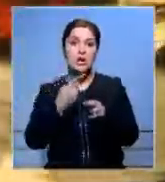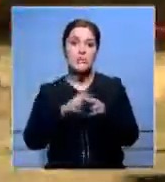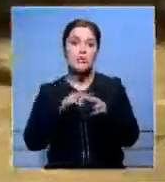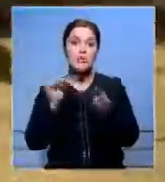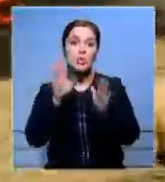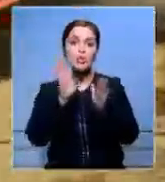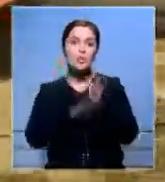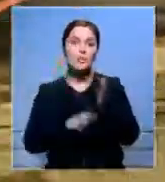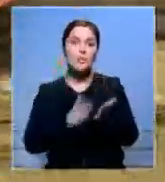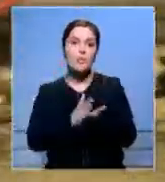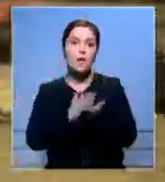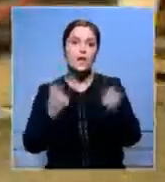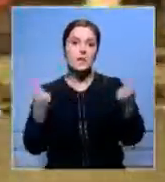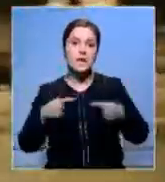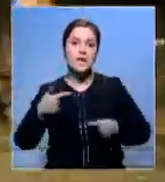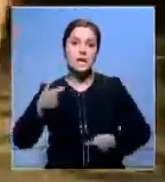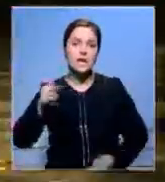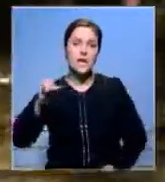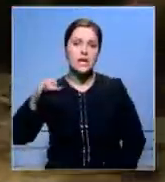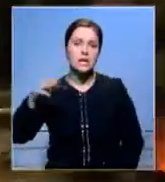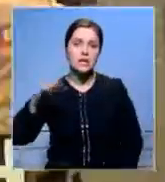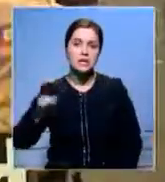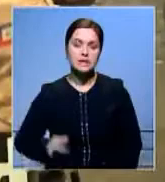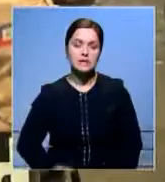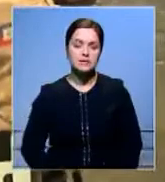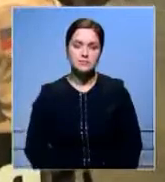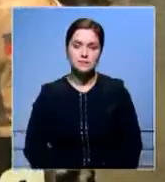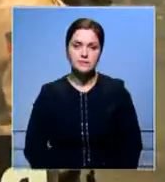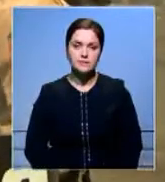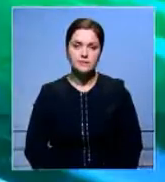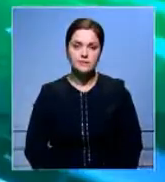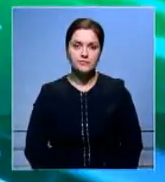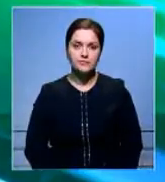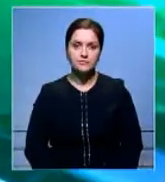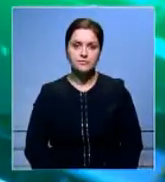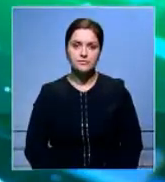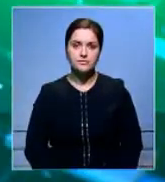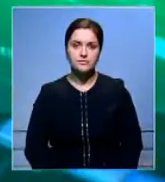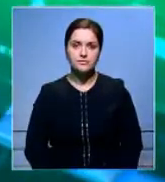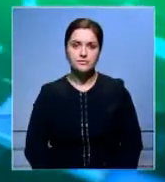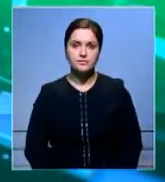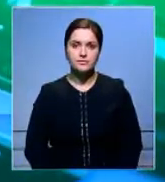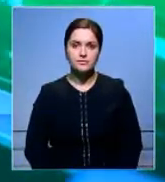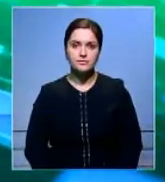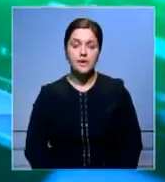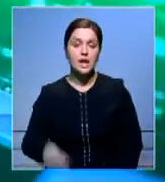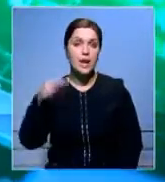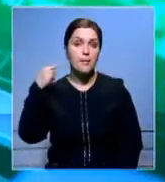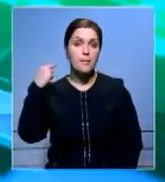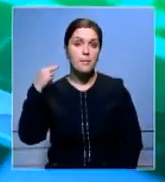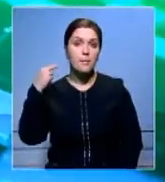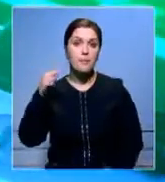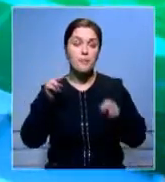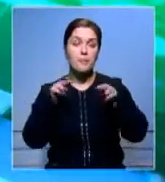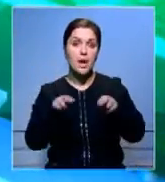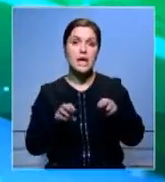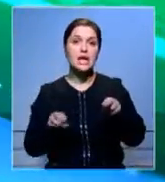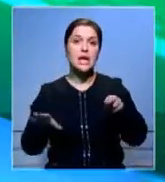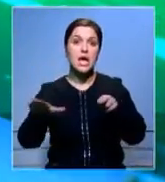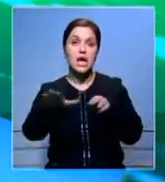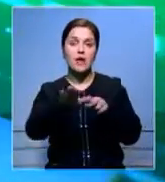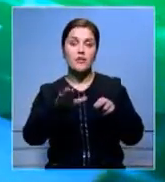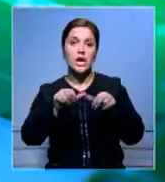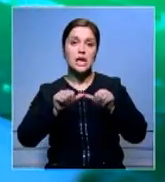усугубляет политический кризис на Гаити. Президент Еврокомиссии